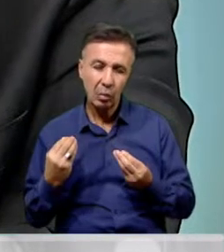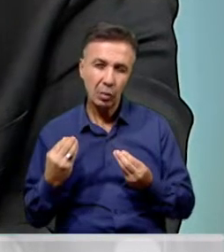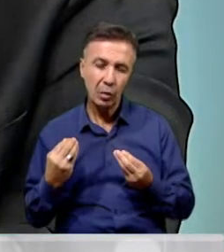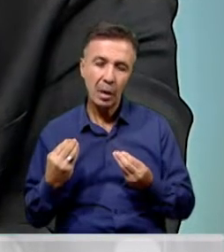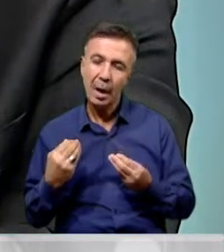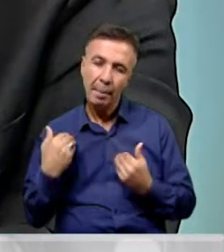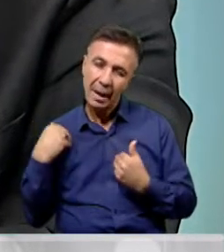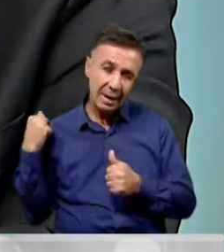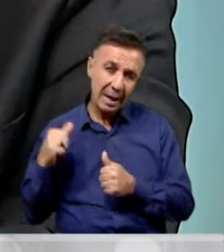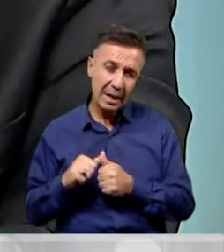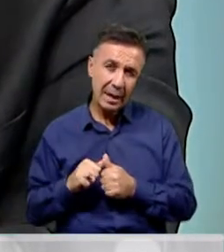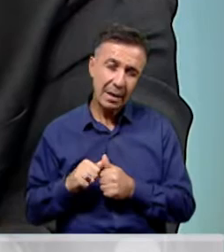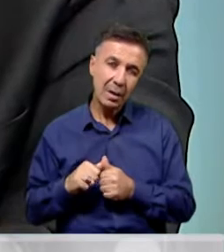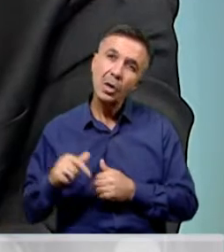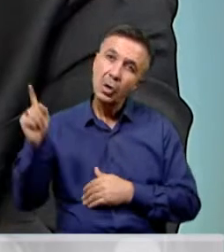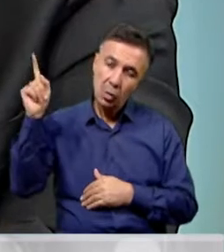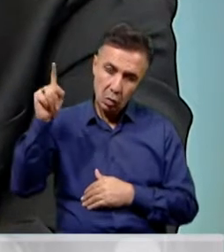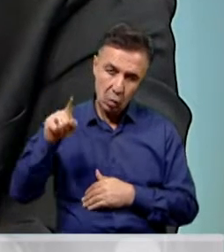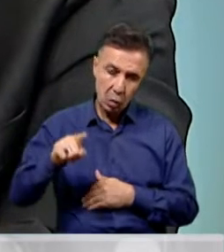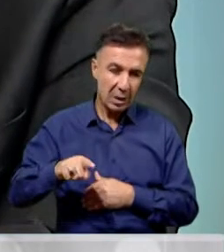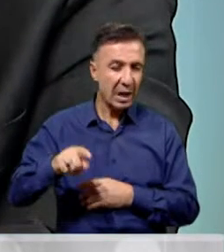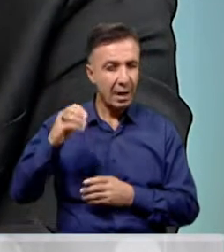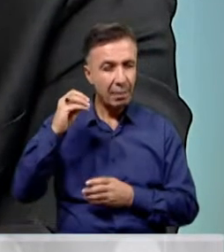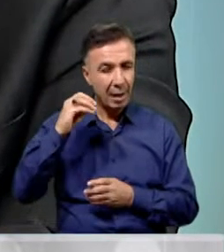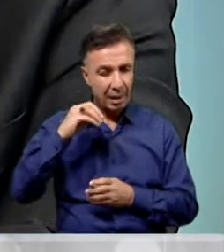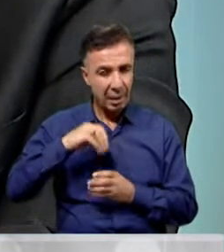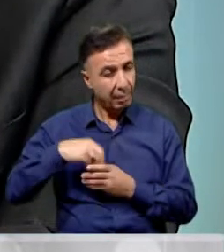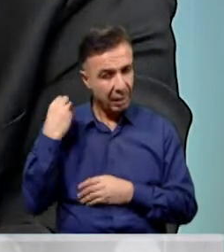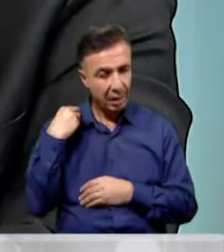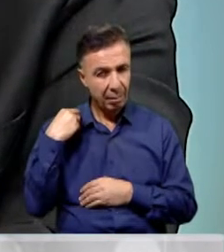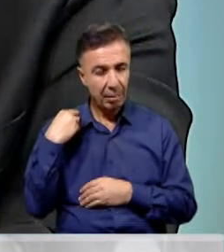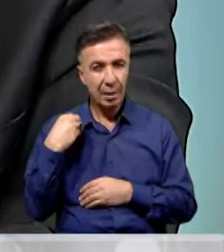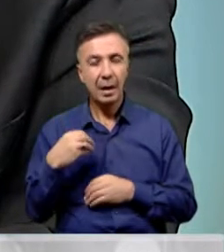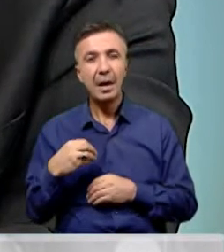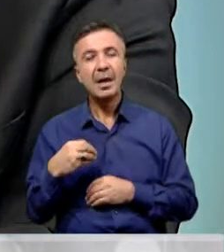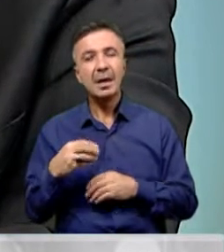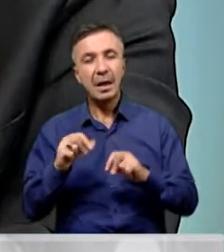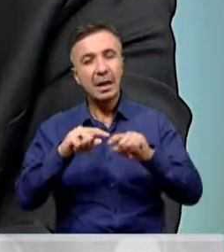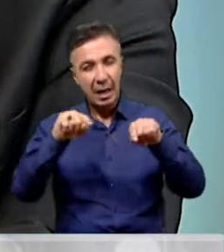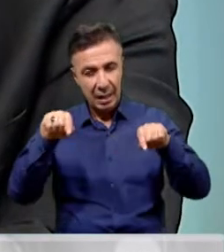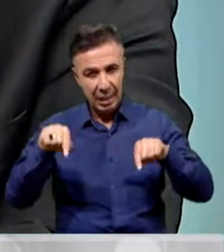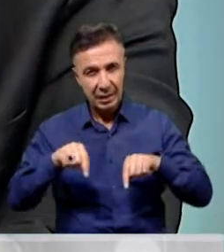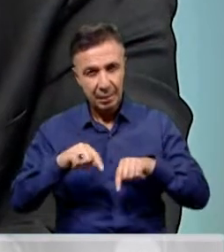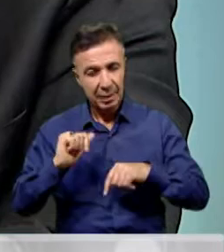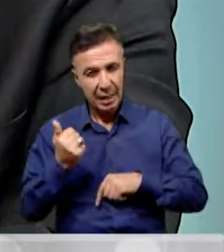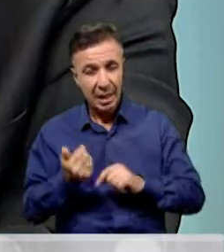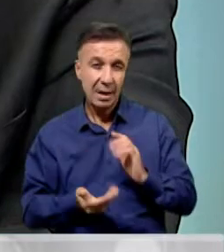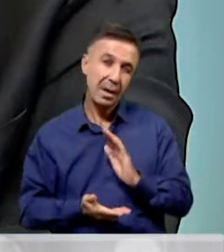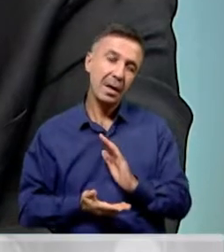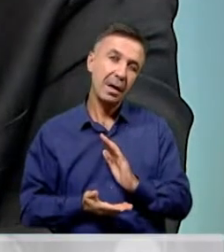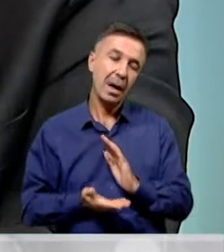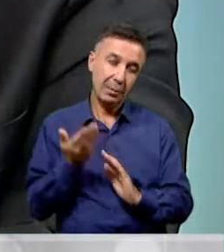yeniden bir güncelleme yapıyorum benim mülküm ya da arsamın değeri artık değişmiştir e Dolayısıyla